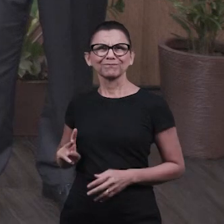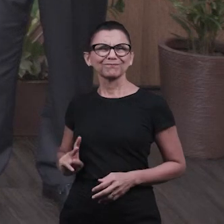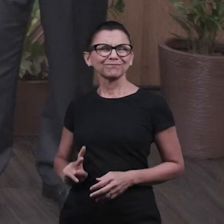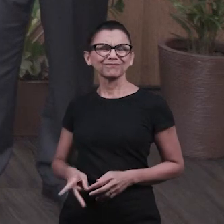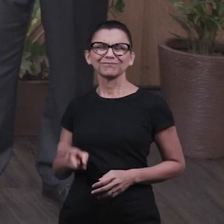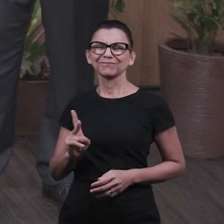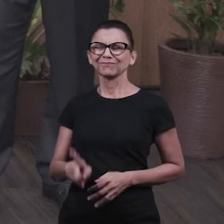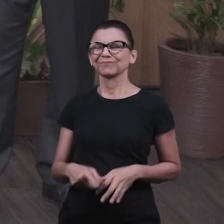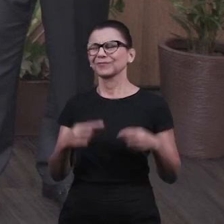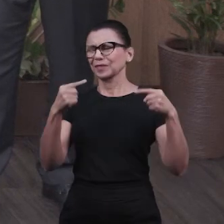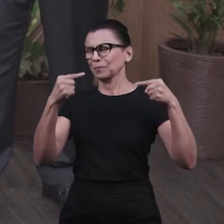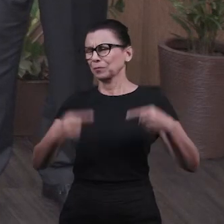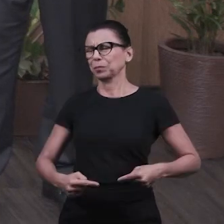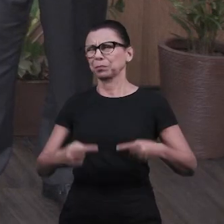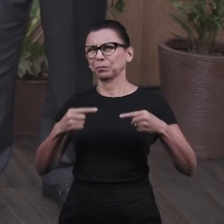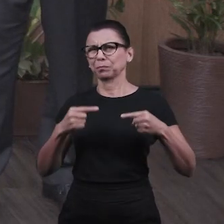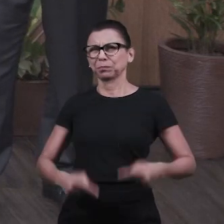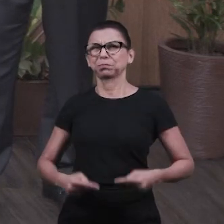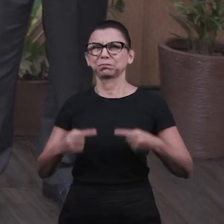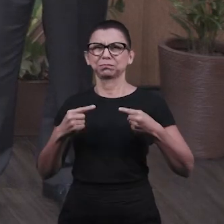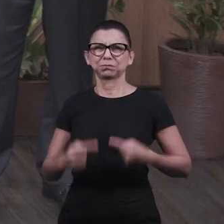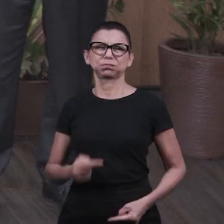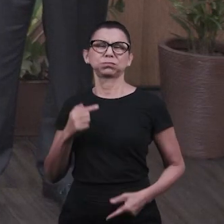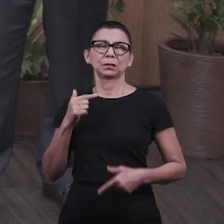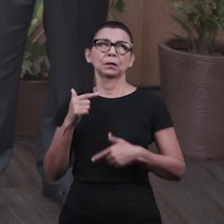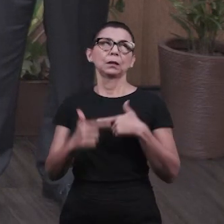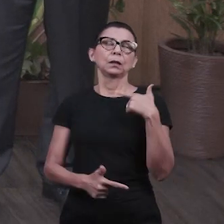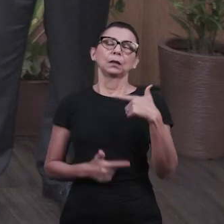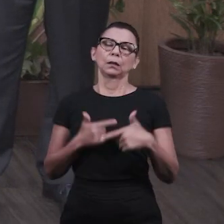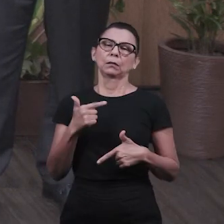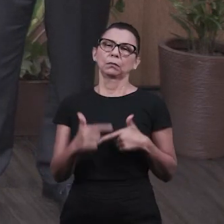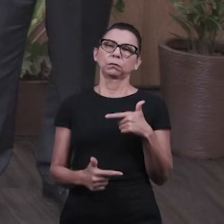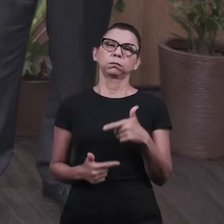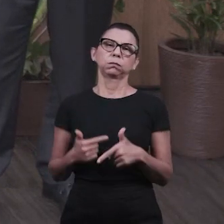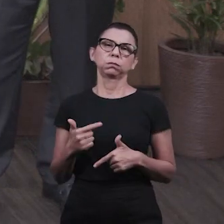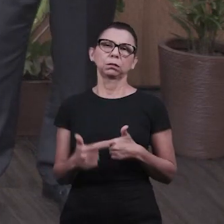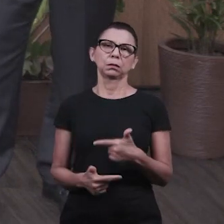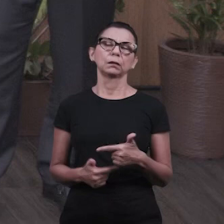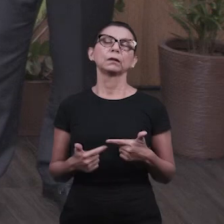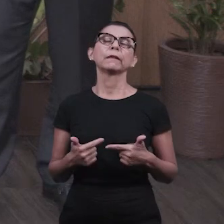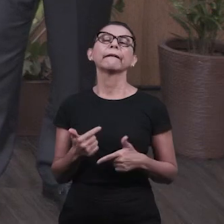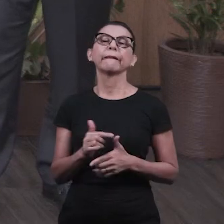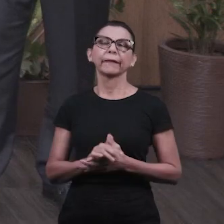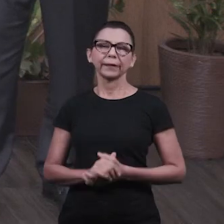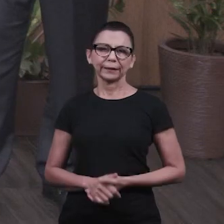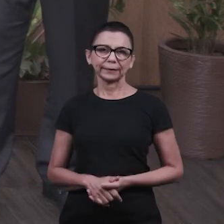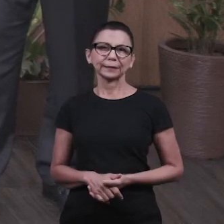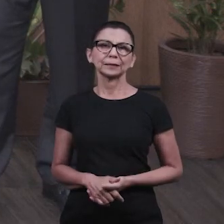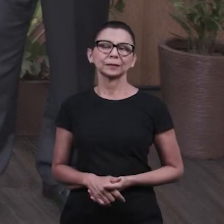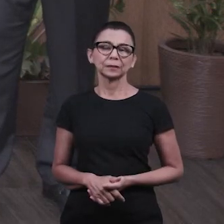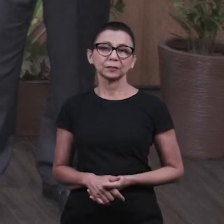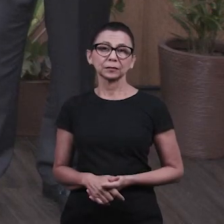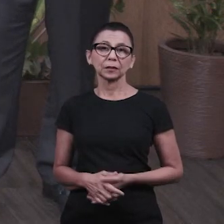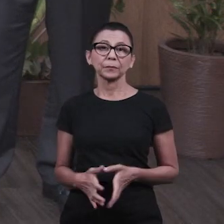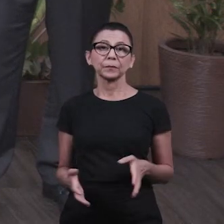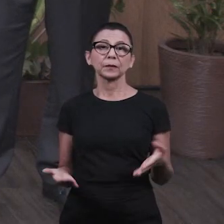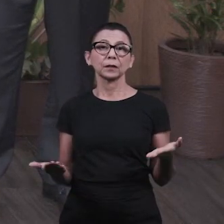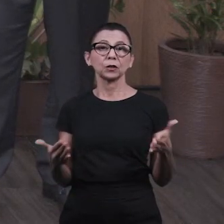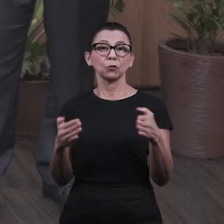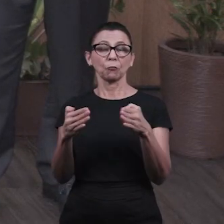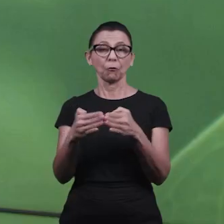face à beaucoup d'oppositions et de luttes, et spécialement contre la foi véritable.